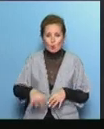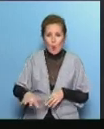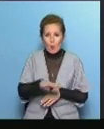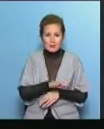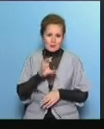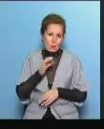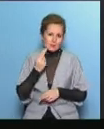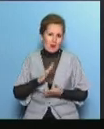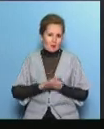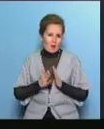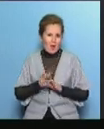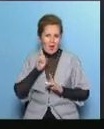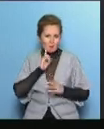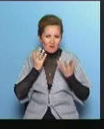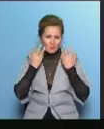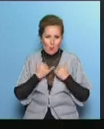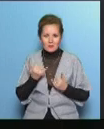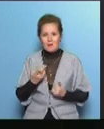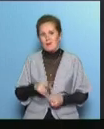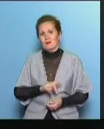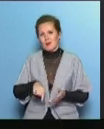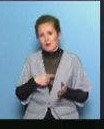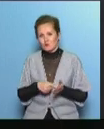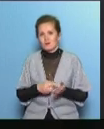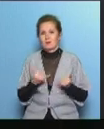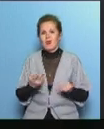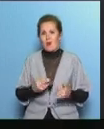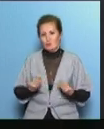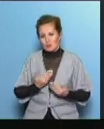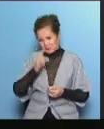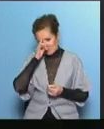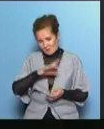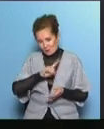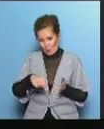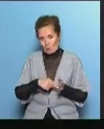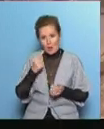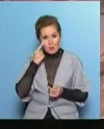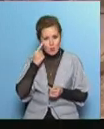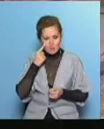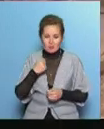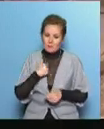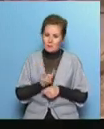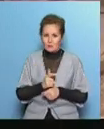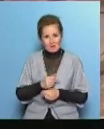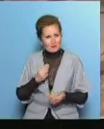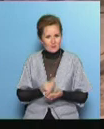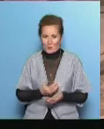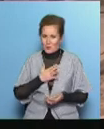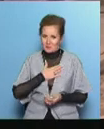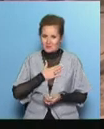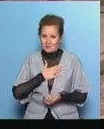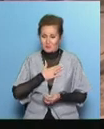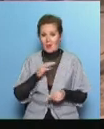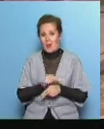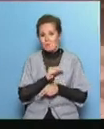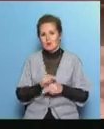для горожан, для жителей славного города Глазова, который так нам дорог. Ремонтные работы проводились с